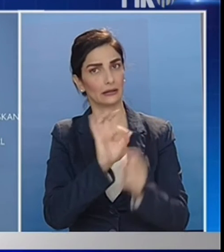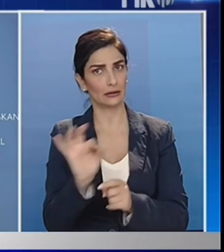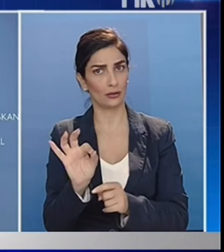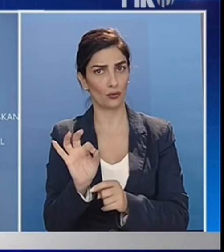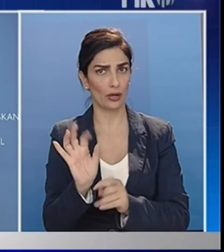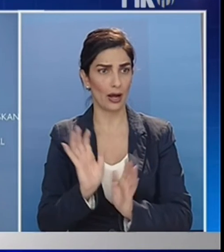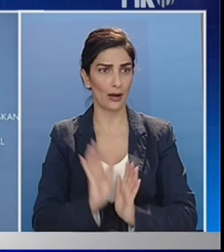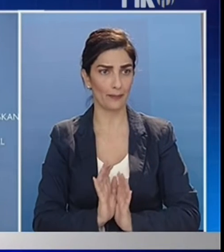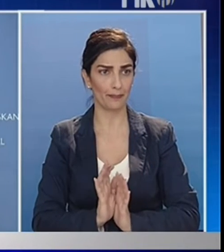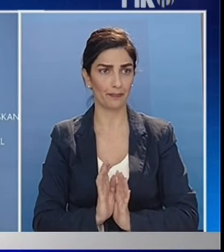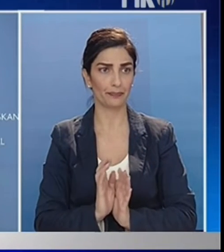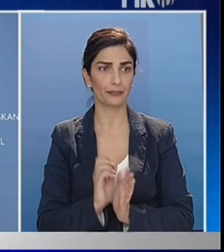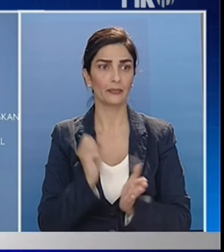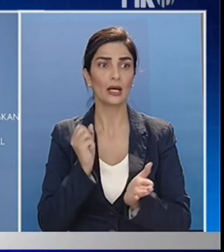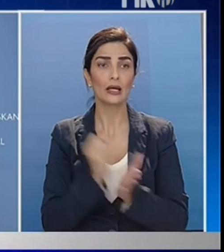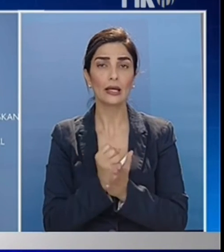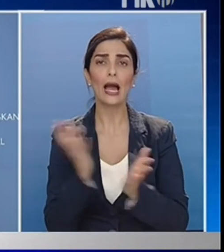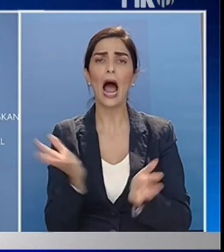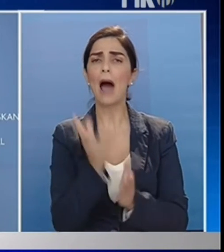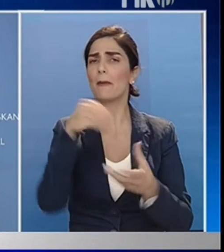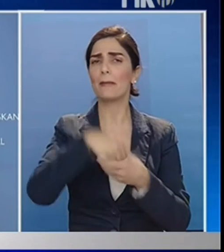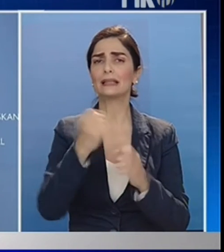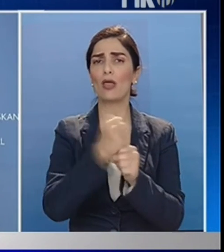τεστ είναι υποχρεωτική και για τα 5 άτομα.